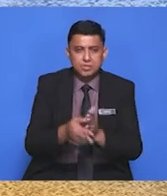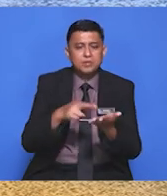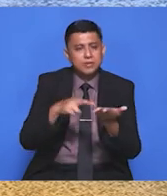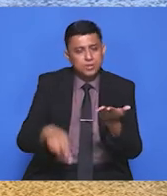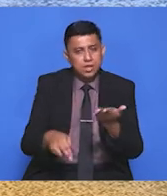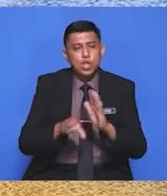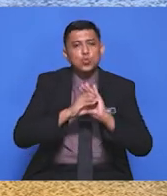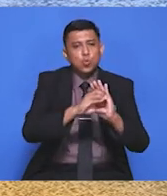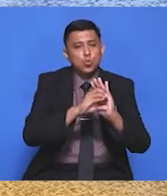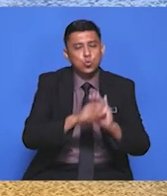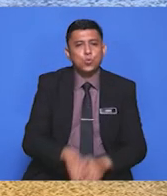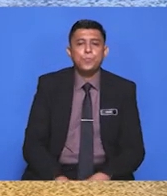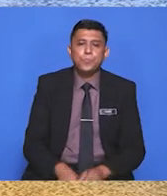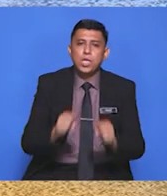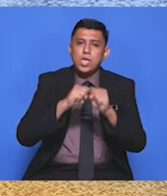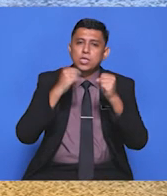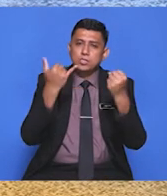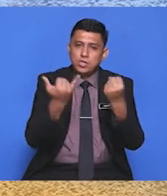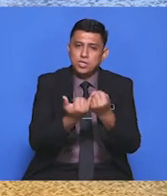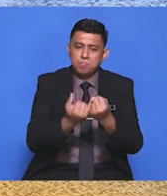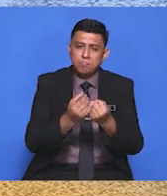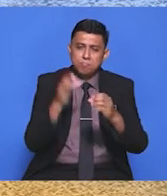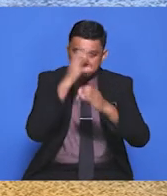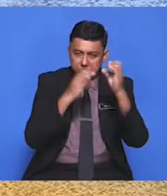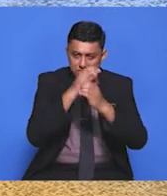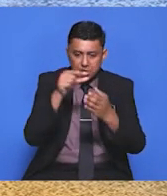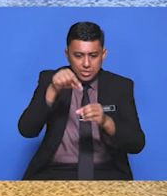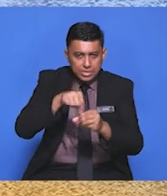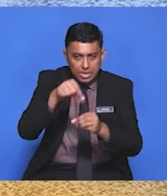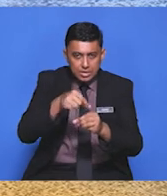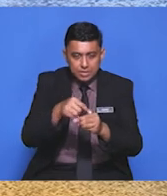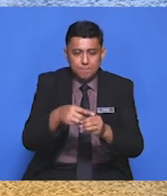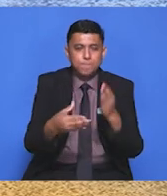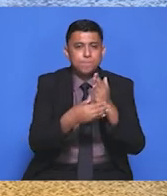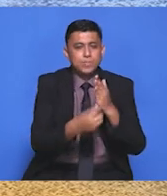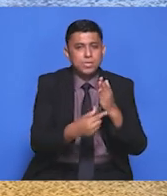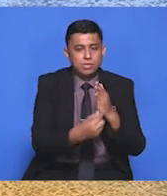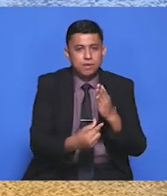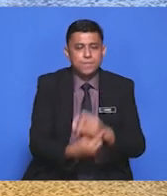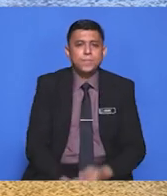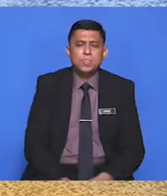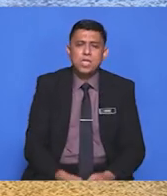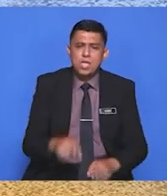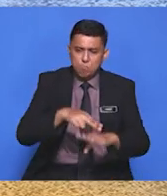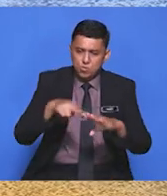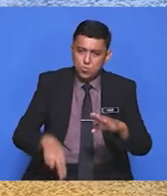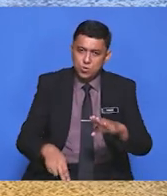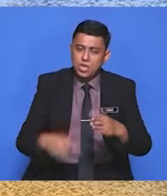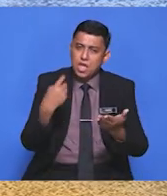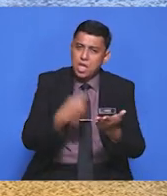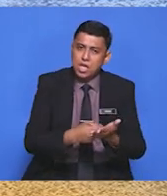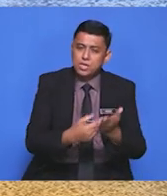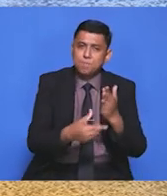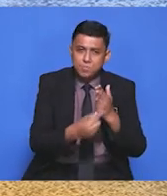Contohnya, syarikat cari gali minyak. Ketika COVID-19 melanda, terpaksa menurunkan harga minyak di